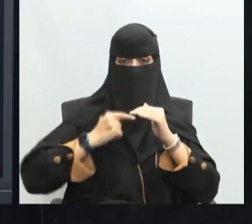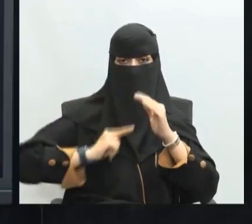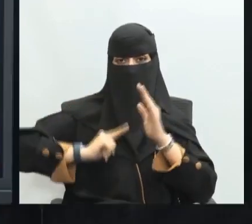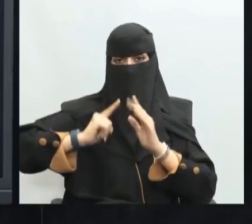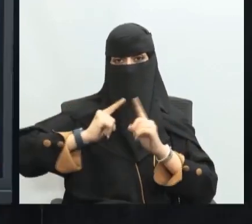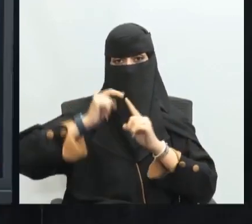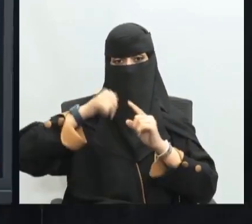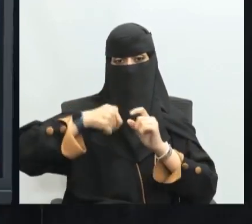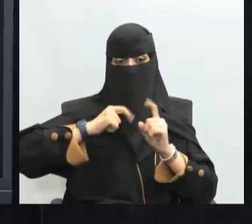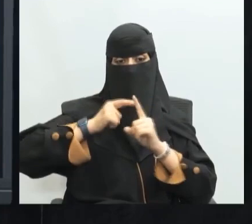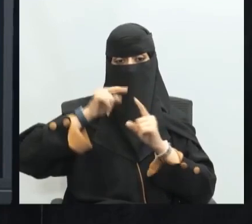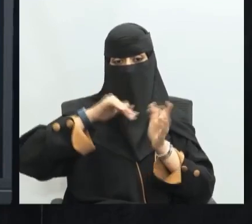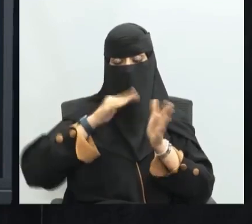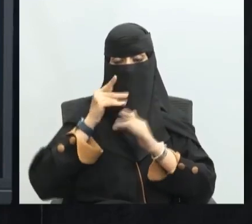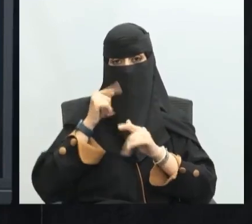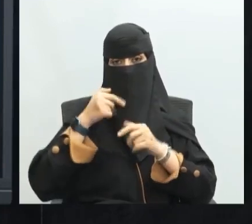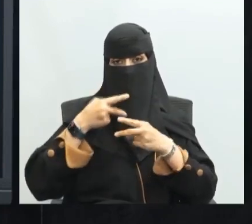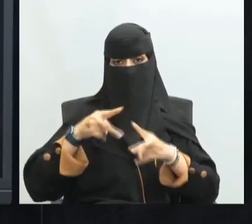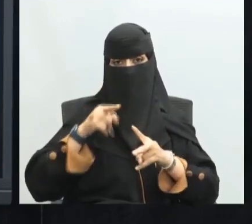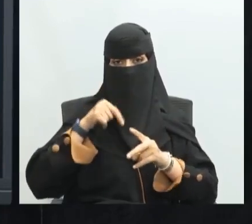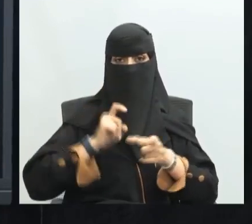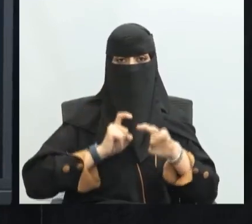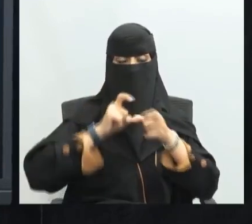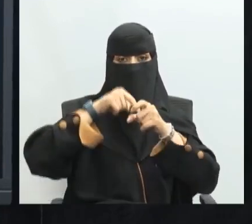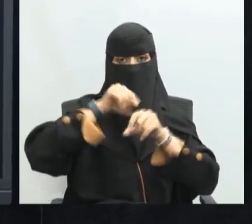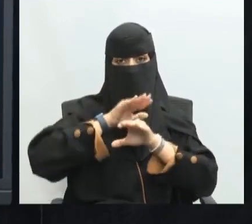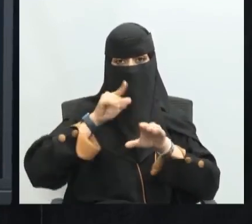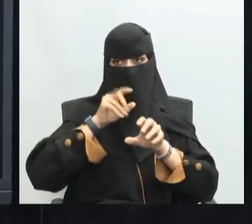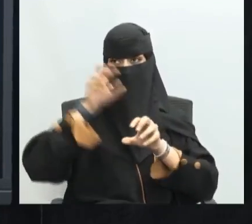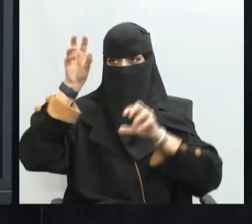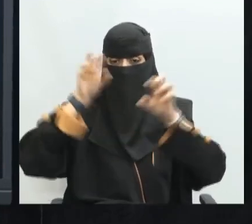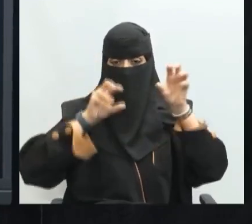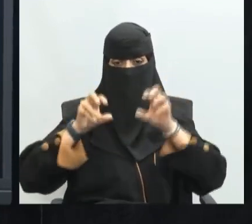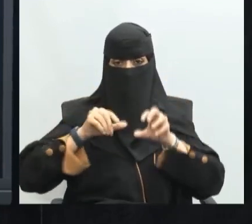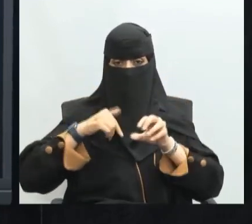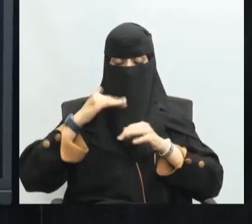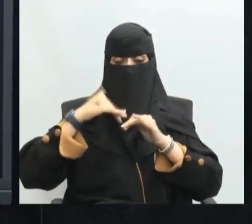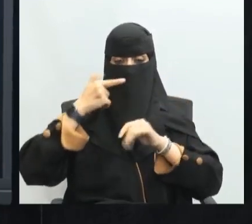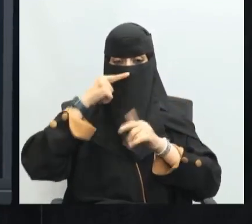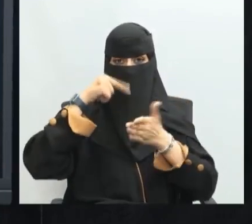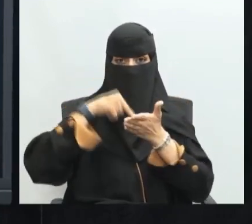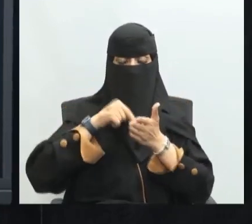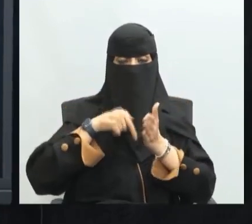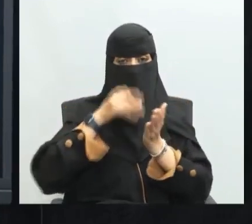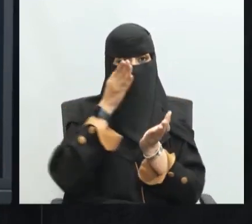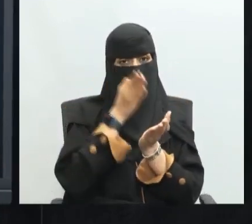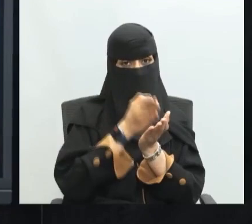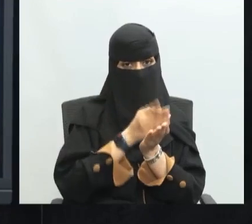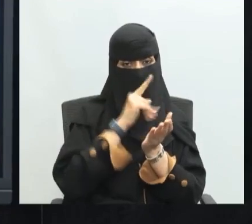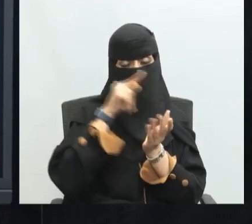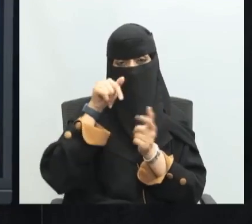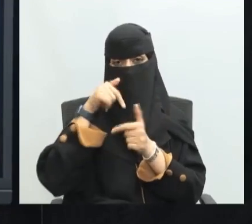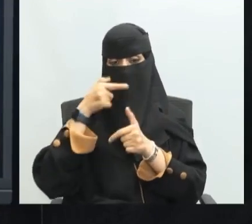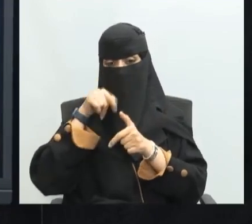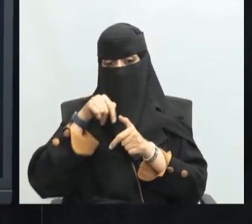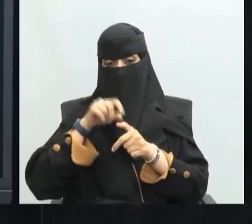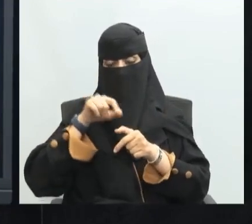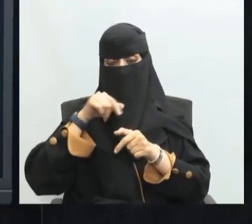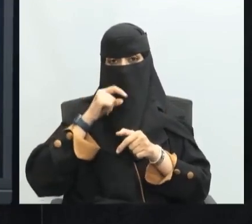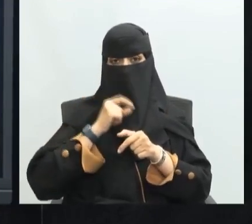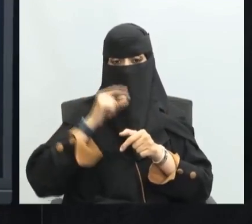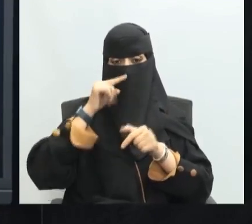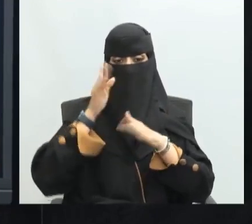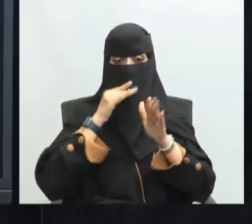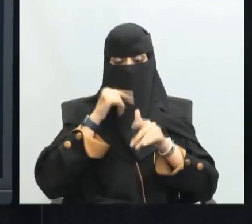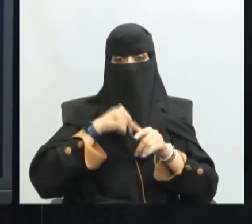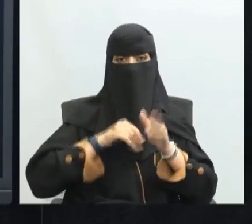تحقيق الاهداف والبدء بالاصول ثم الفروع وايضا لا بد من المصداقيه وجود الادله لتعزيز